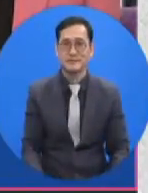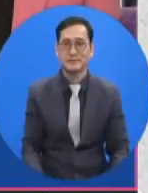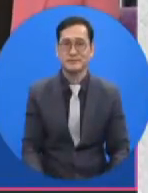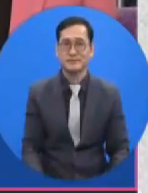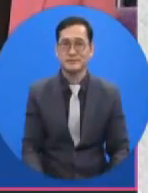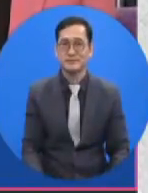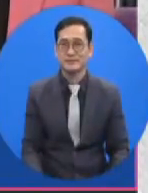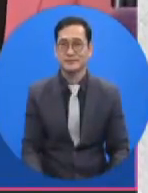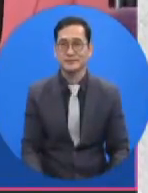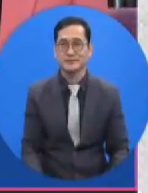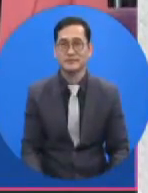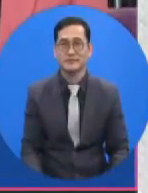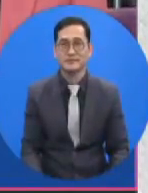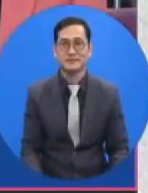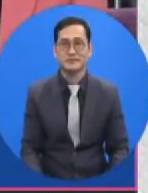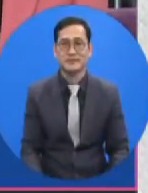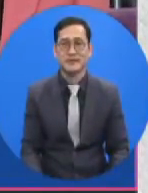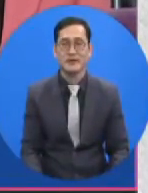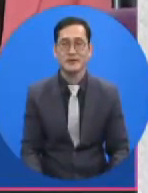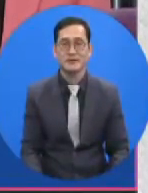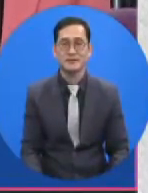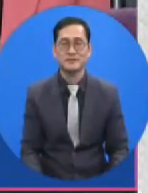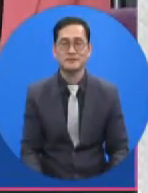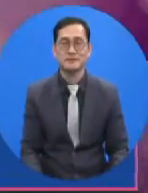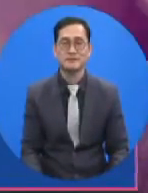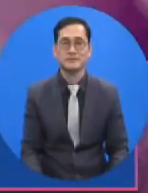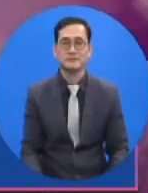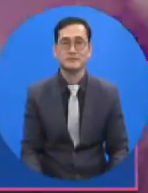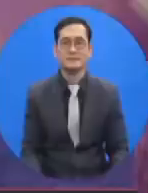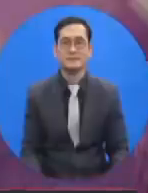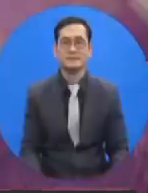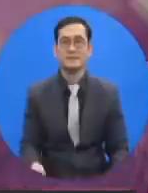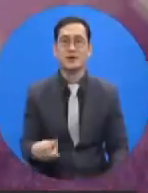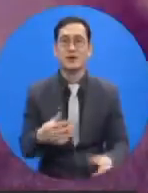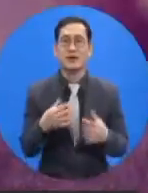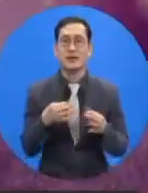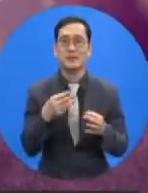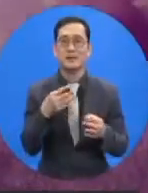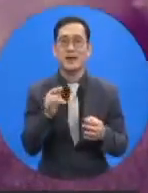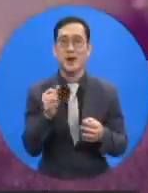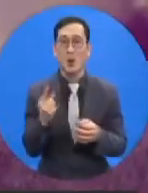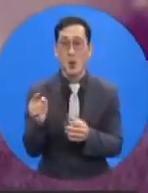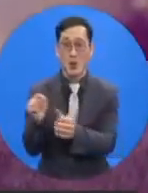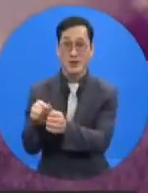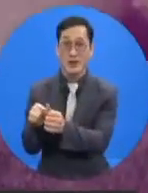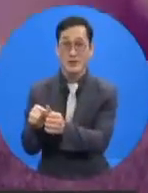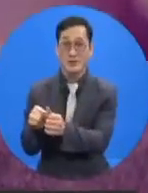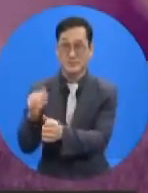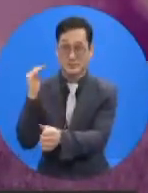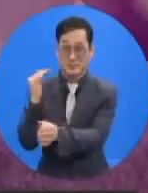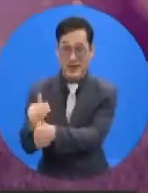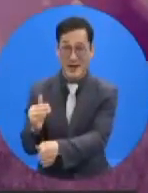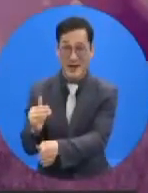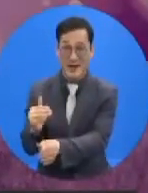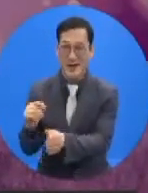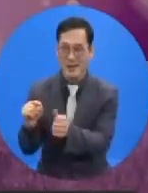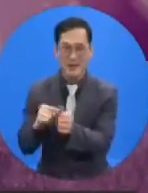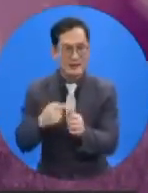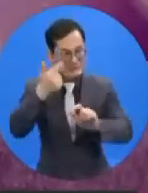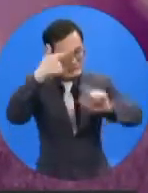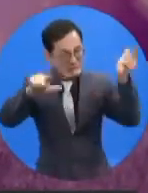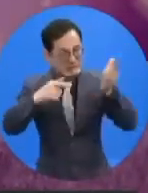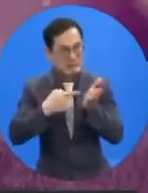것 같습니다. 예. 네. 네. 이 김대우 후보 같은 경우에는 윤리위에서 제명된다 하더라도 제의 신청할 거다. 불복하겠다.